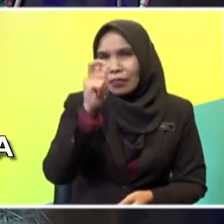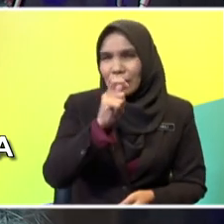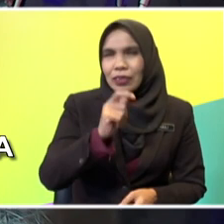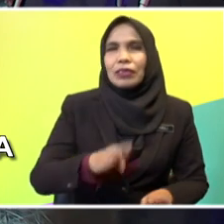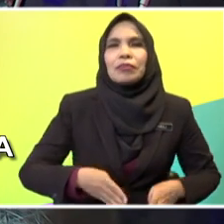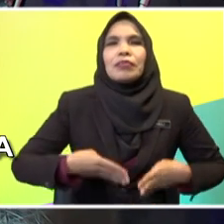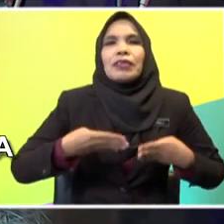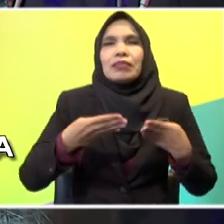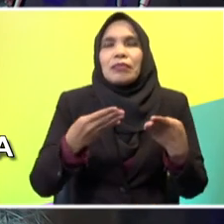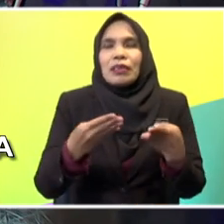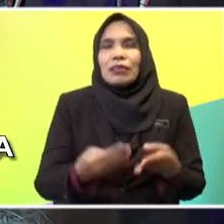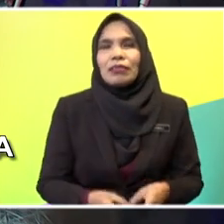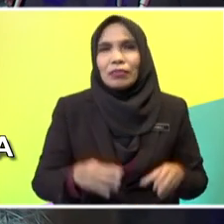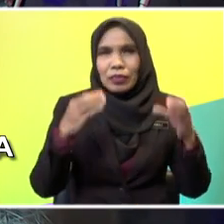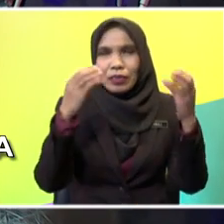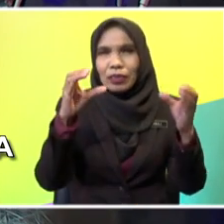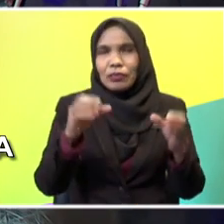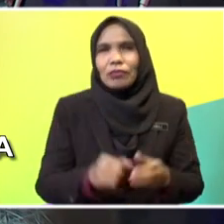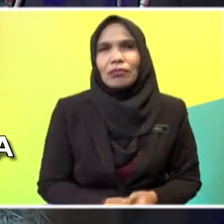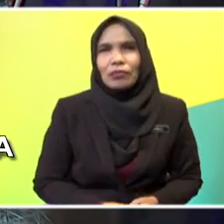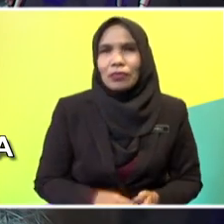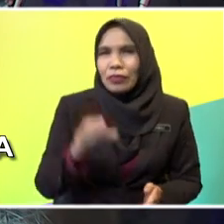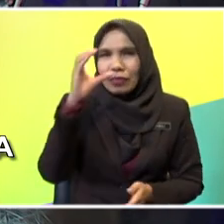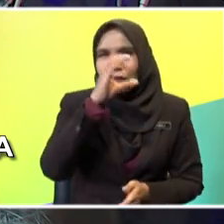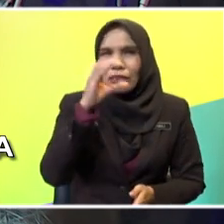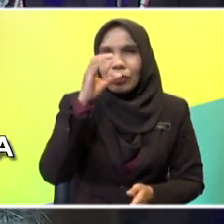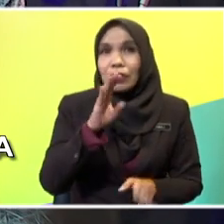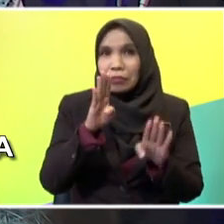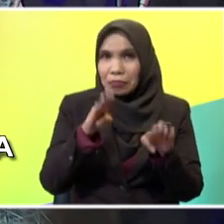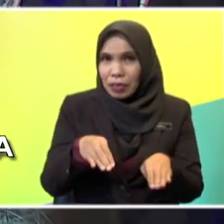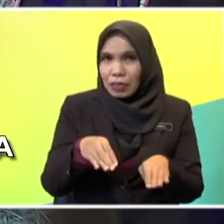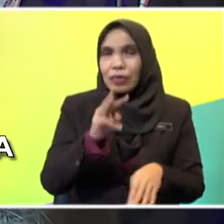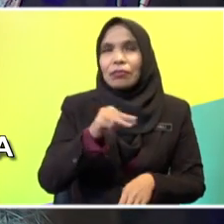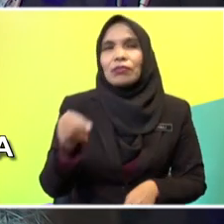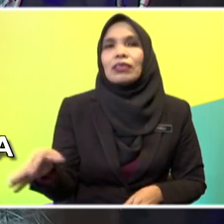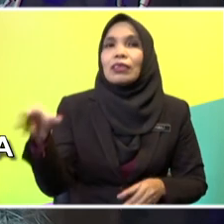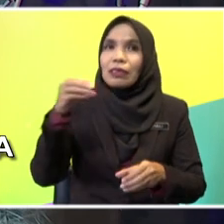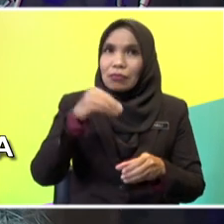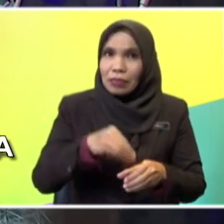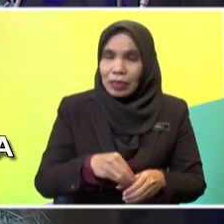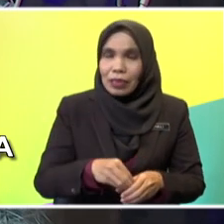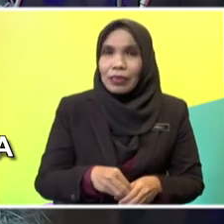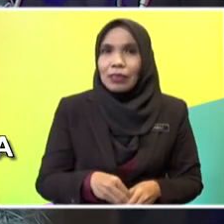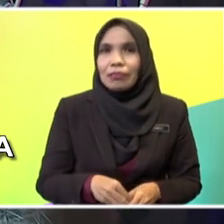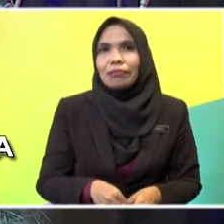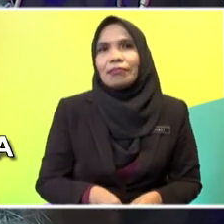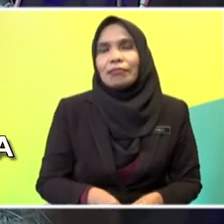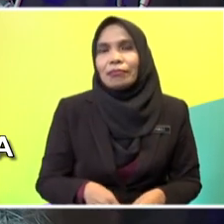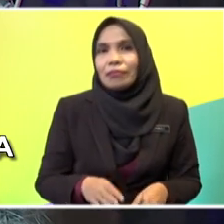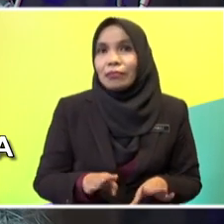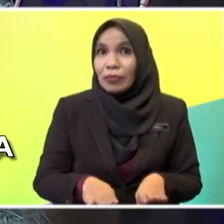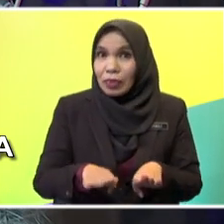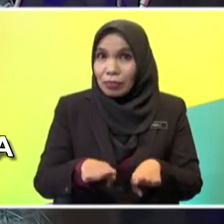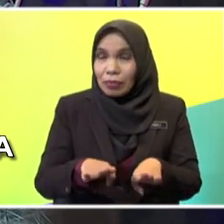Cikgu mencukil bakat murid-murid dalam bidang jahitan ini? Baik. Sebenarnya bila kita tanya